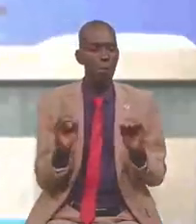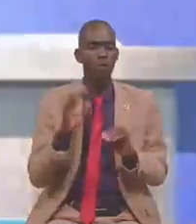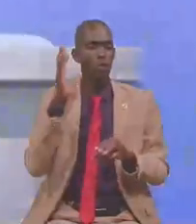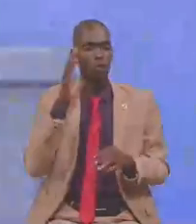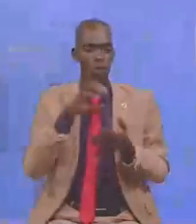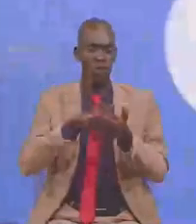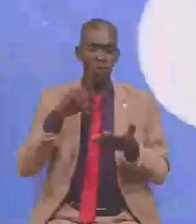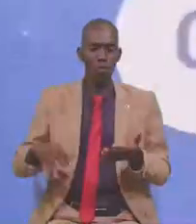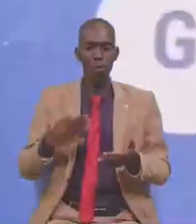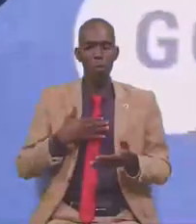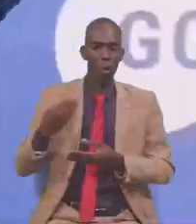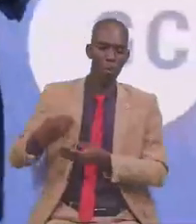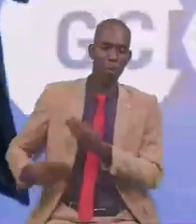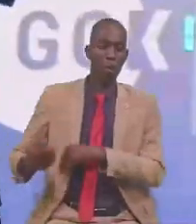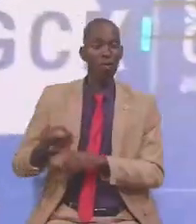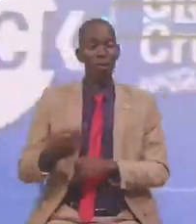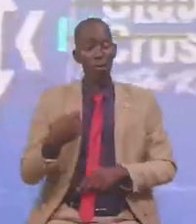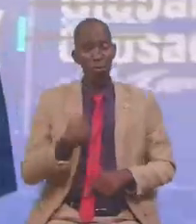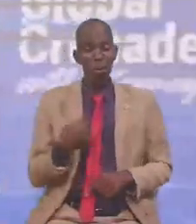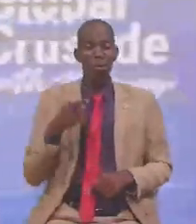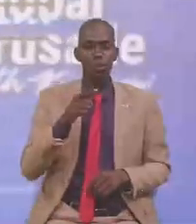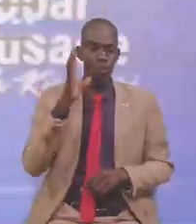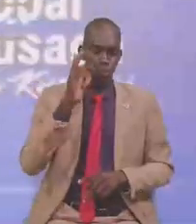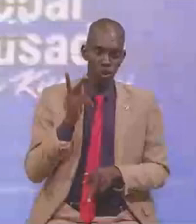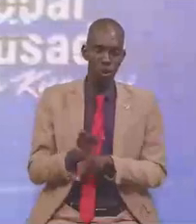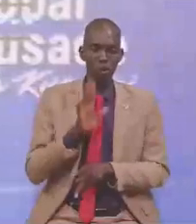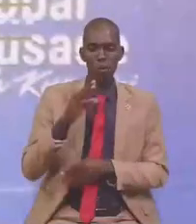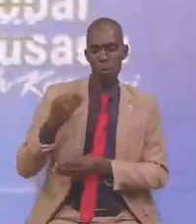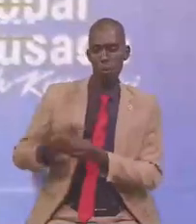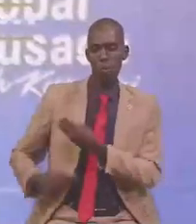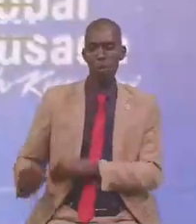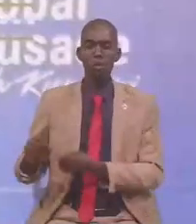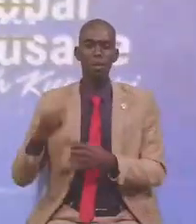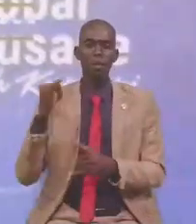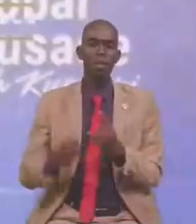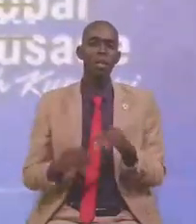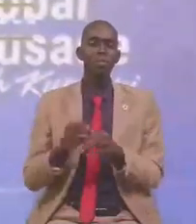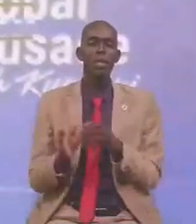d'aînesse, alors tu vas garder le droit d'aînesse jusqu'à la fin au nom de Jésus-Christ.